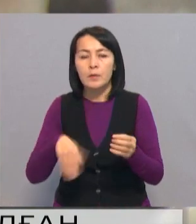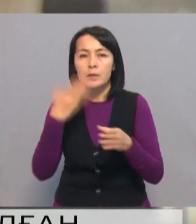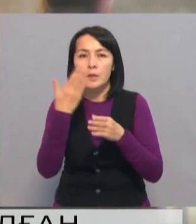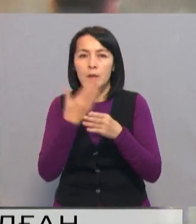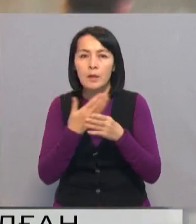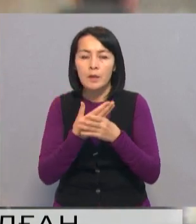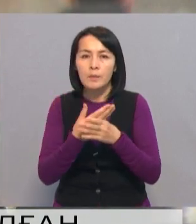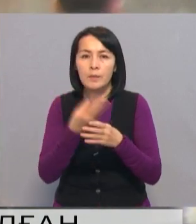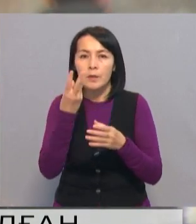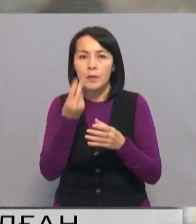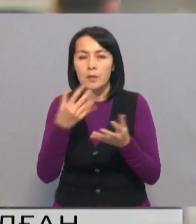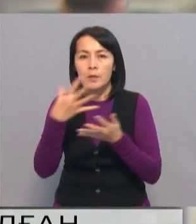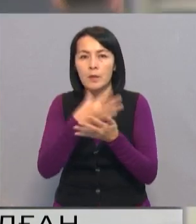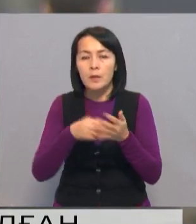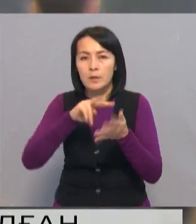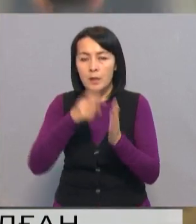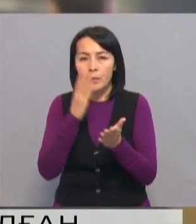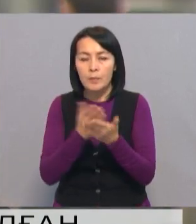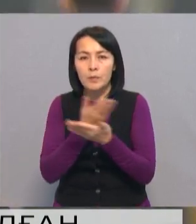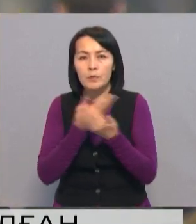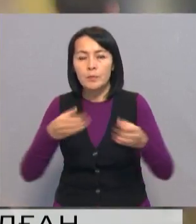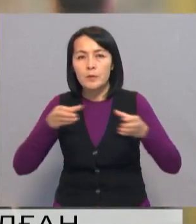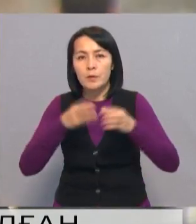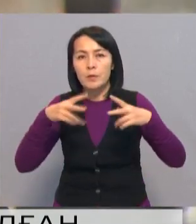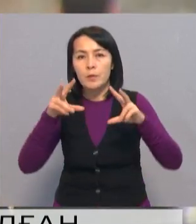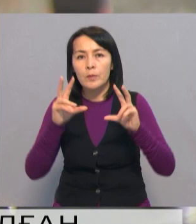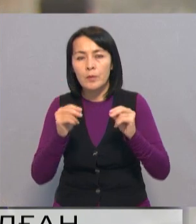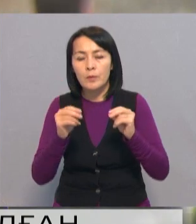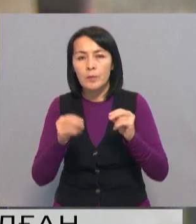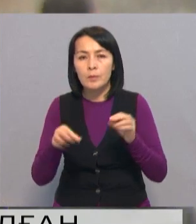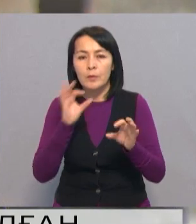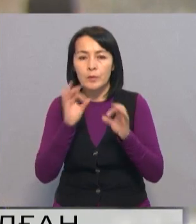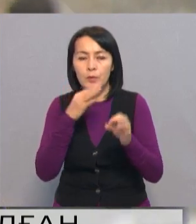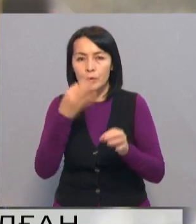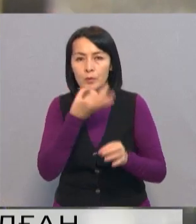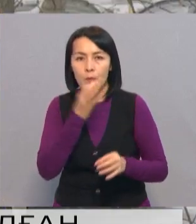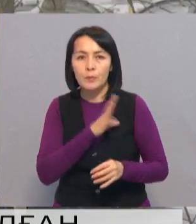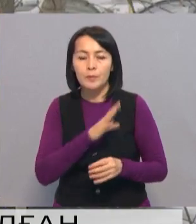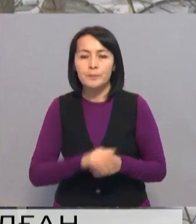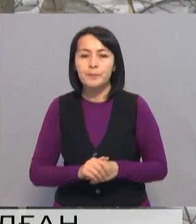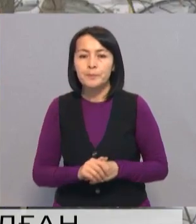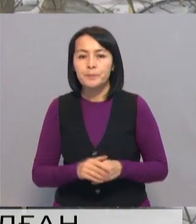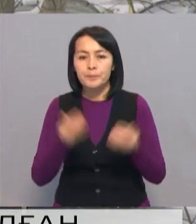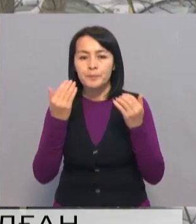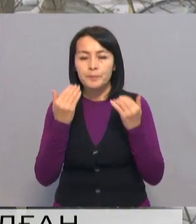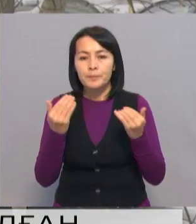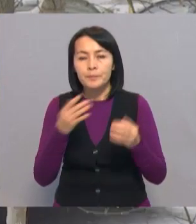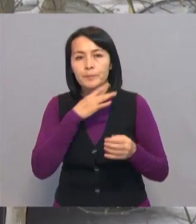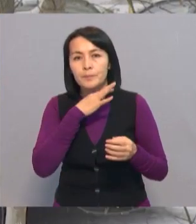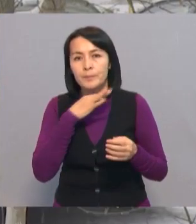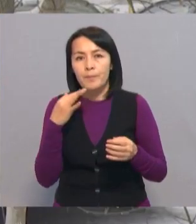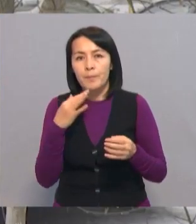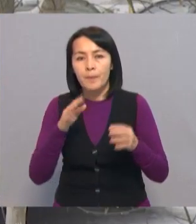кайрымдылыкка жиналган каржыга салык салына ма? Сала өкүлү бул суроолорго эгжей-тегжейли жооп берди. Энди азыр көп